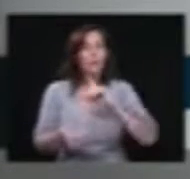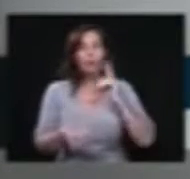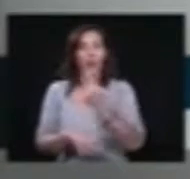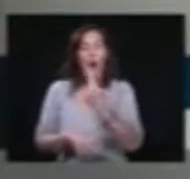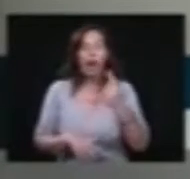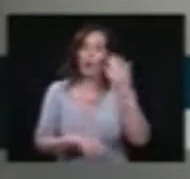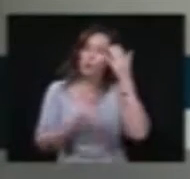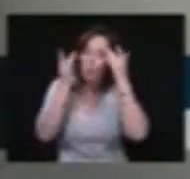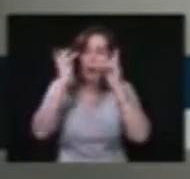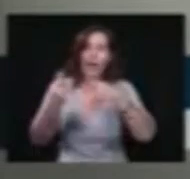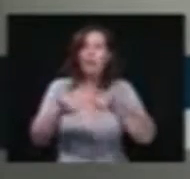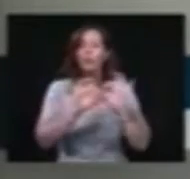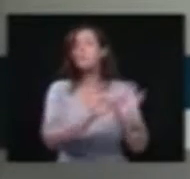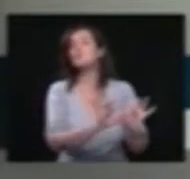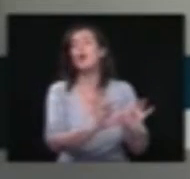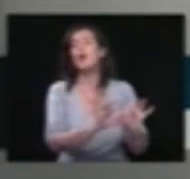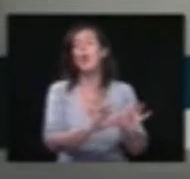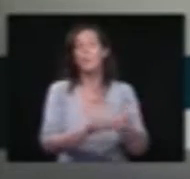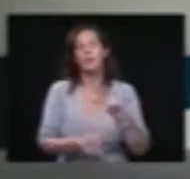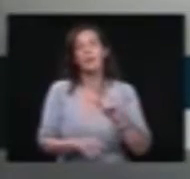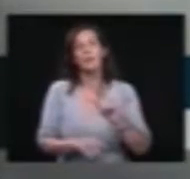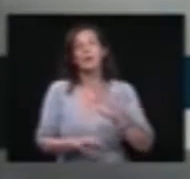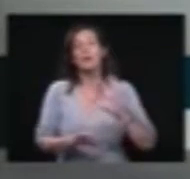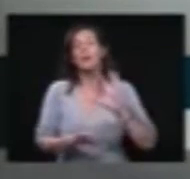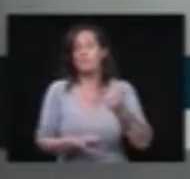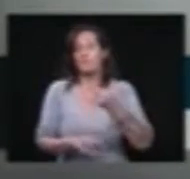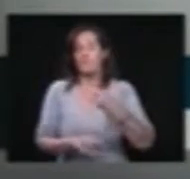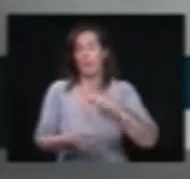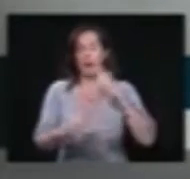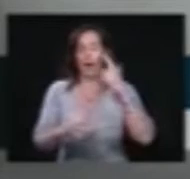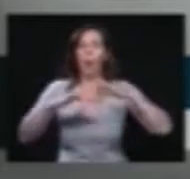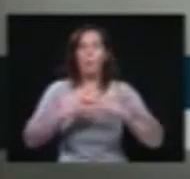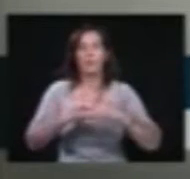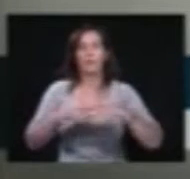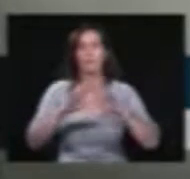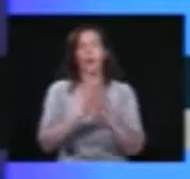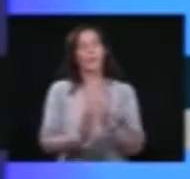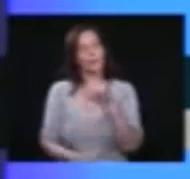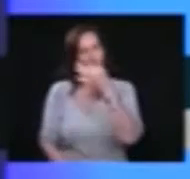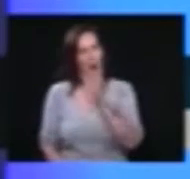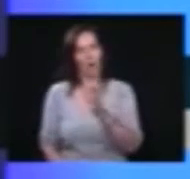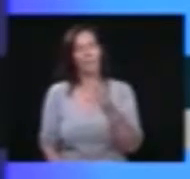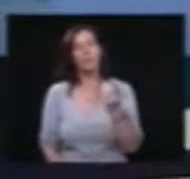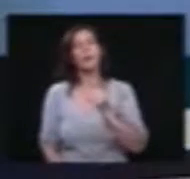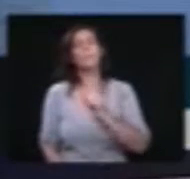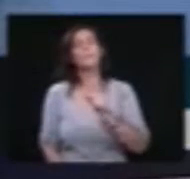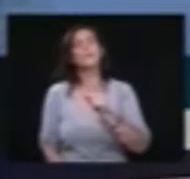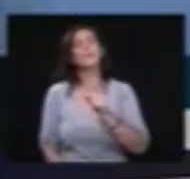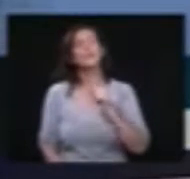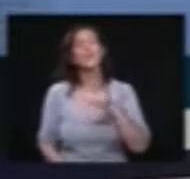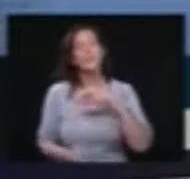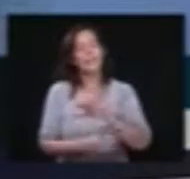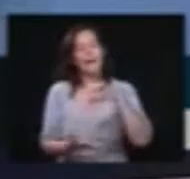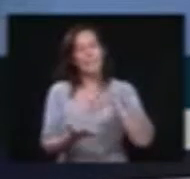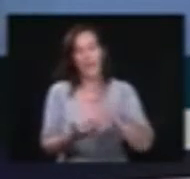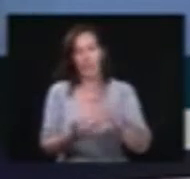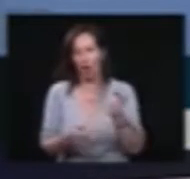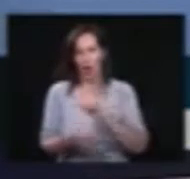כשכל אחד דואג רק לתחום הצר שלו, והראייה לא הוליסטית כמו אצלנו. בוא נדבר רגע על מי שצורך את האתר. בניגוד